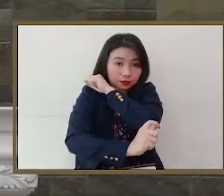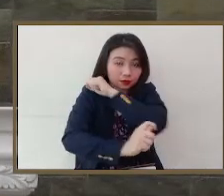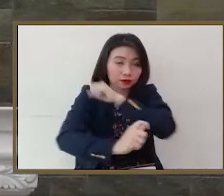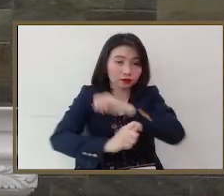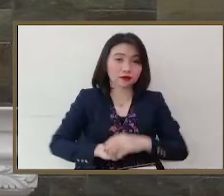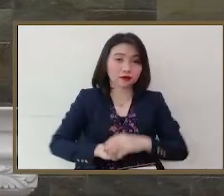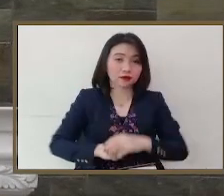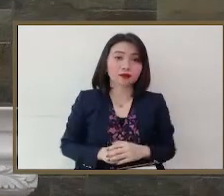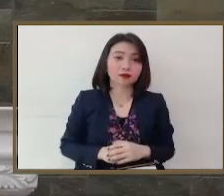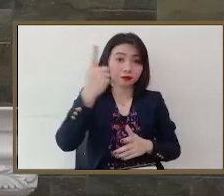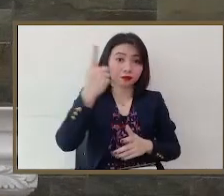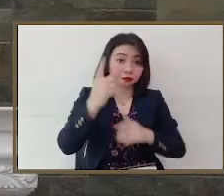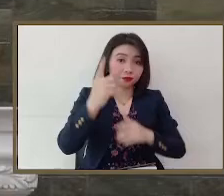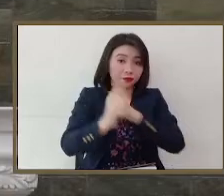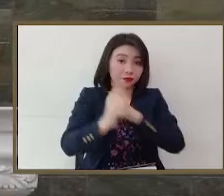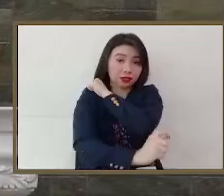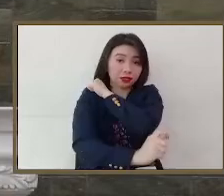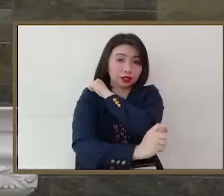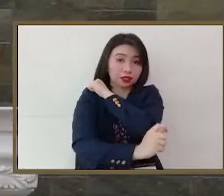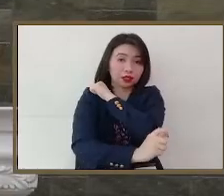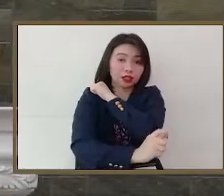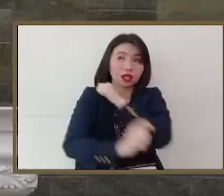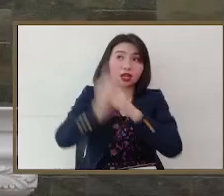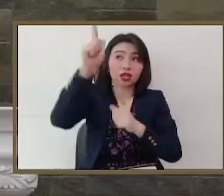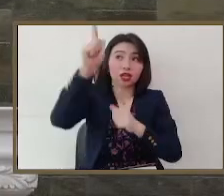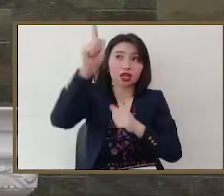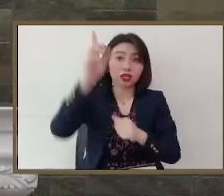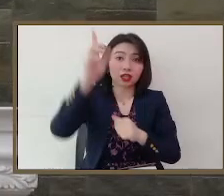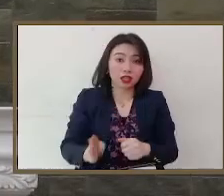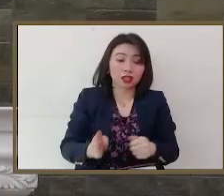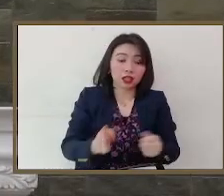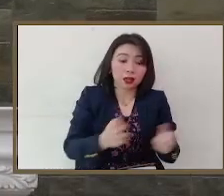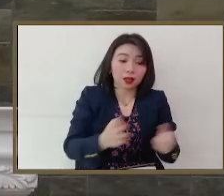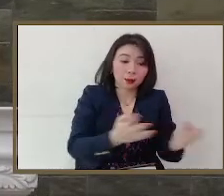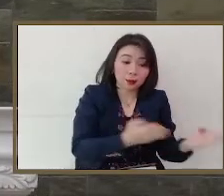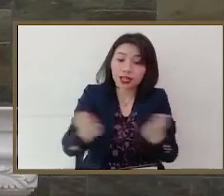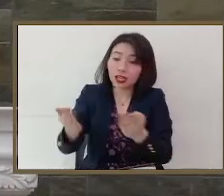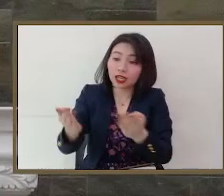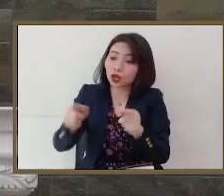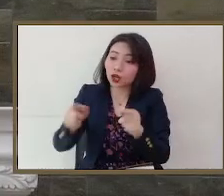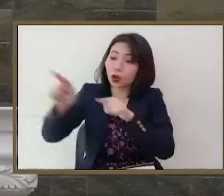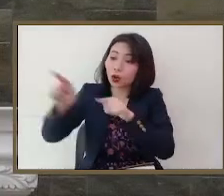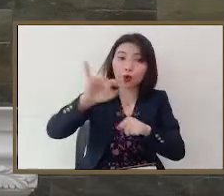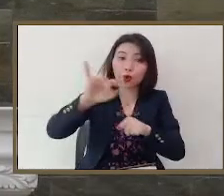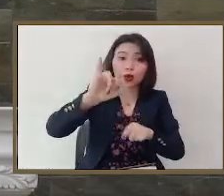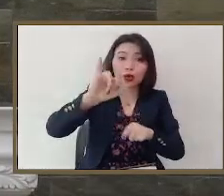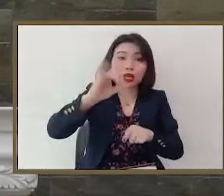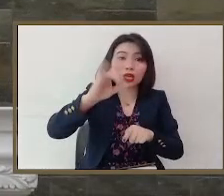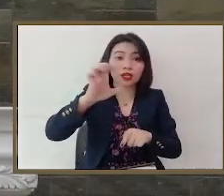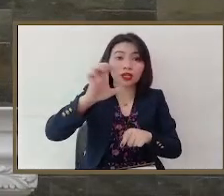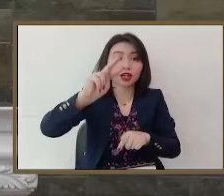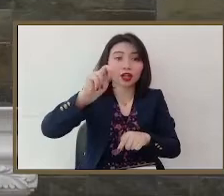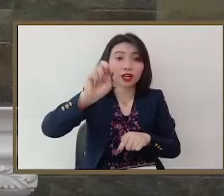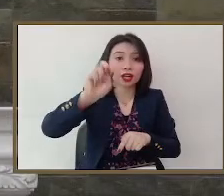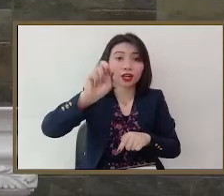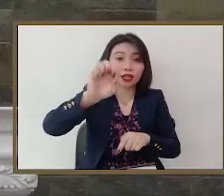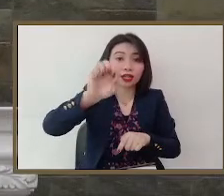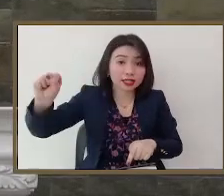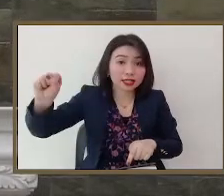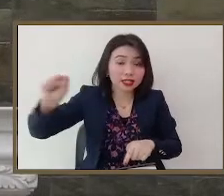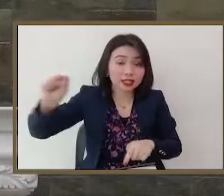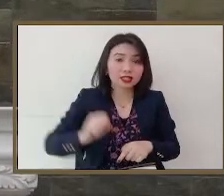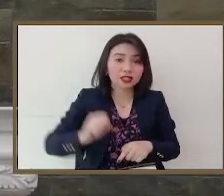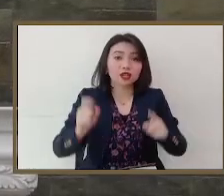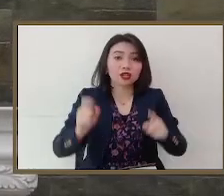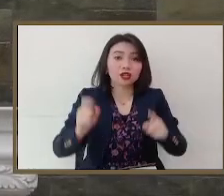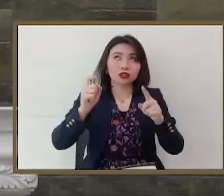First temptation, dinala siya ng Diyos sa wilderness para i-tempt. The second temptation,